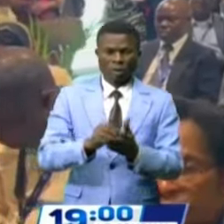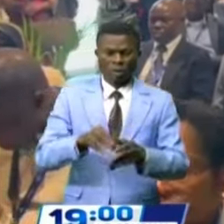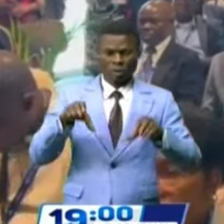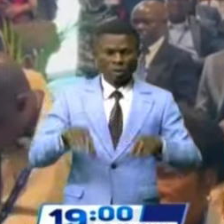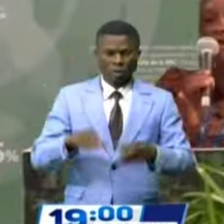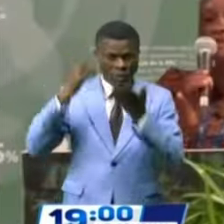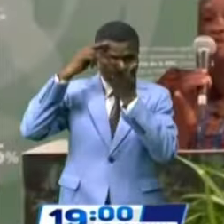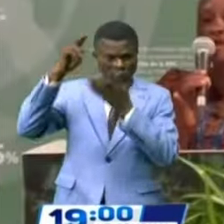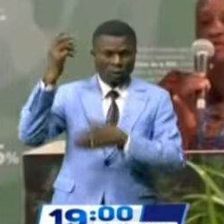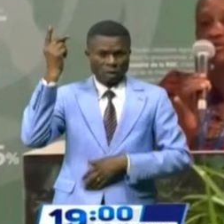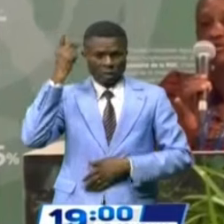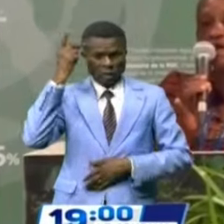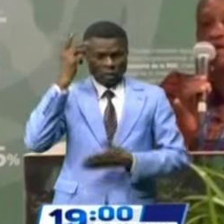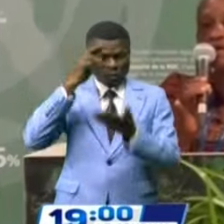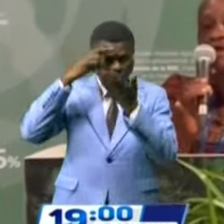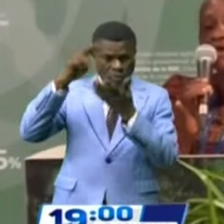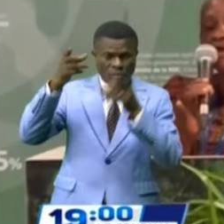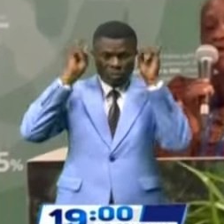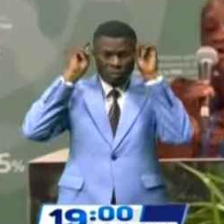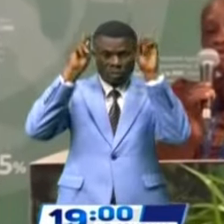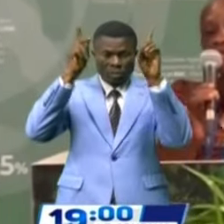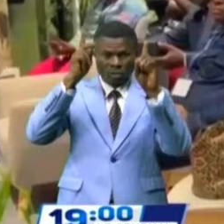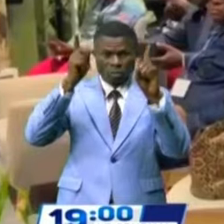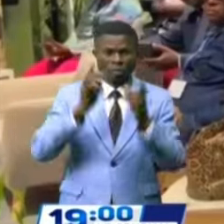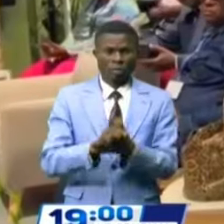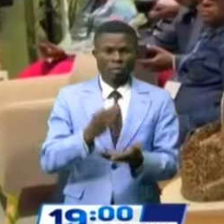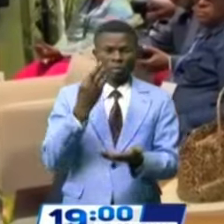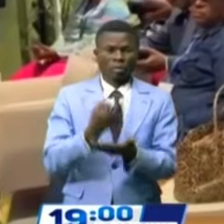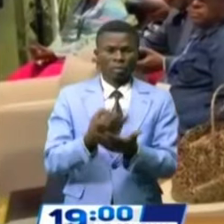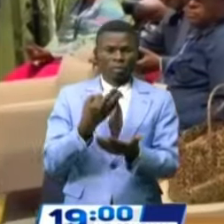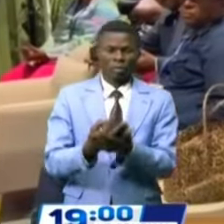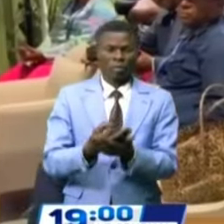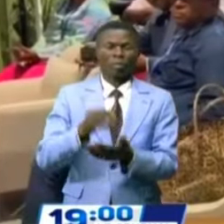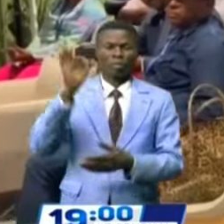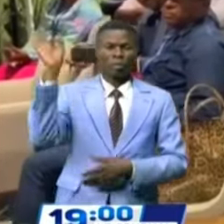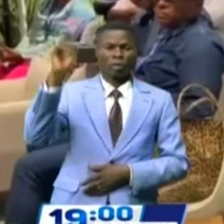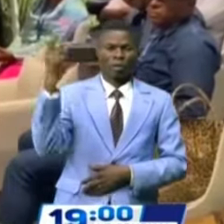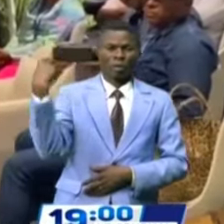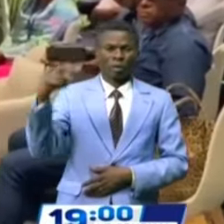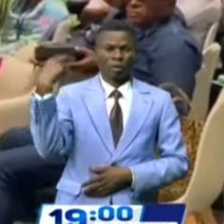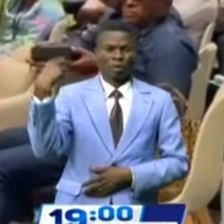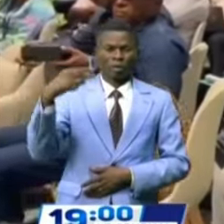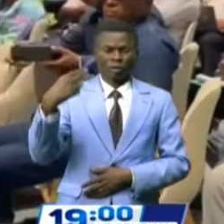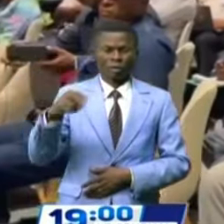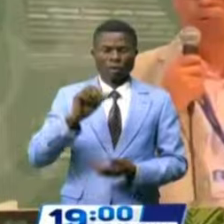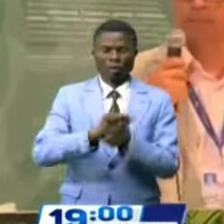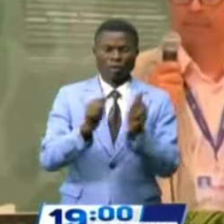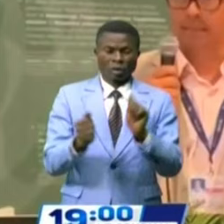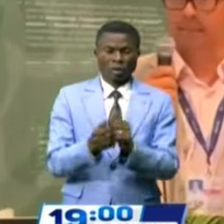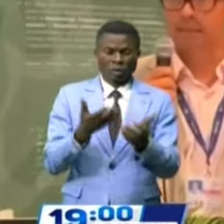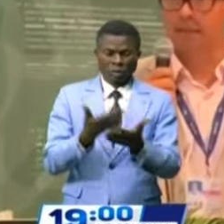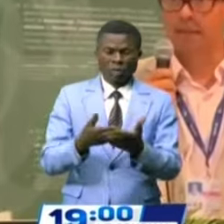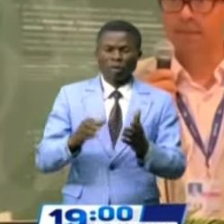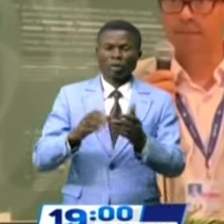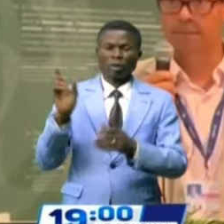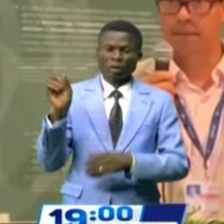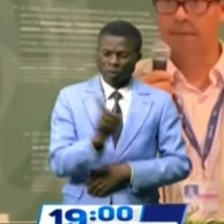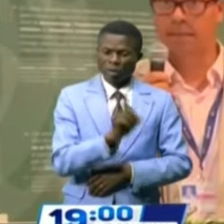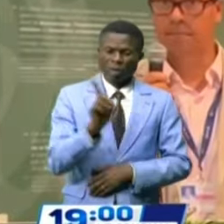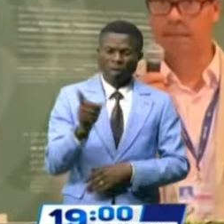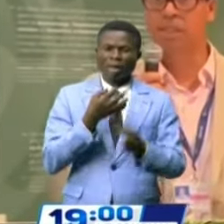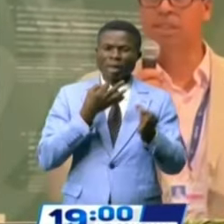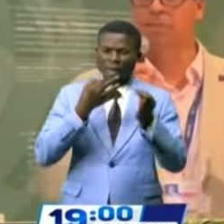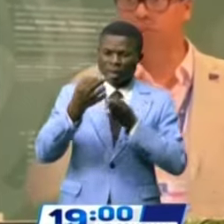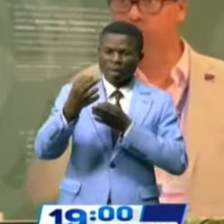de Kinshasa, l'Université pédagogique, les fonds verts pour le climat et l'unité de gestion des tourbières ont tour à tour